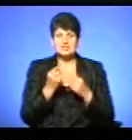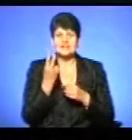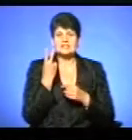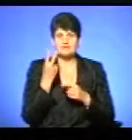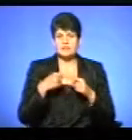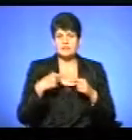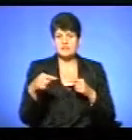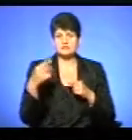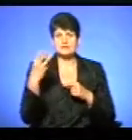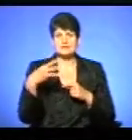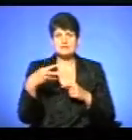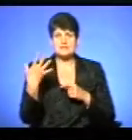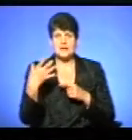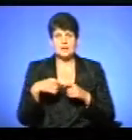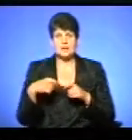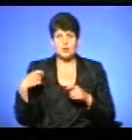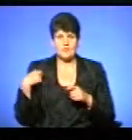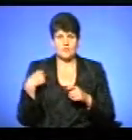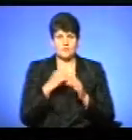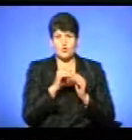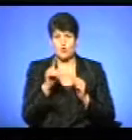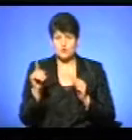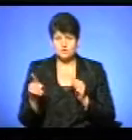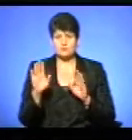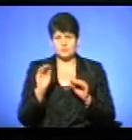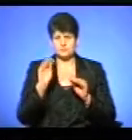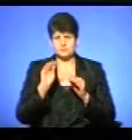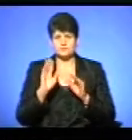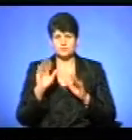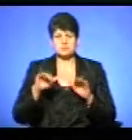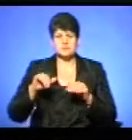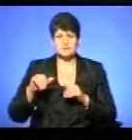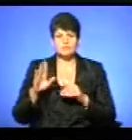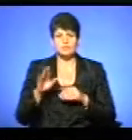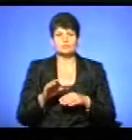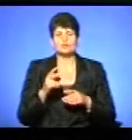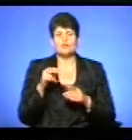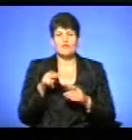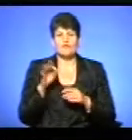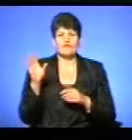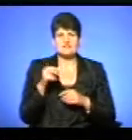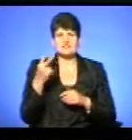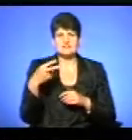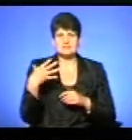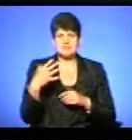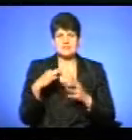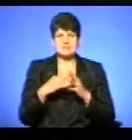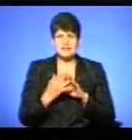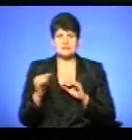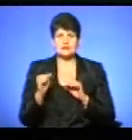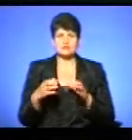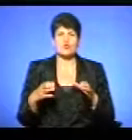протяжністю 35 кілометрів кожен. Маркуватимуть їх згодом. Вони будуть проходити по всіх 25 селах Теребовлянської